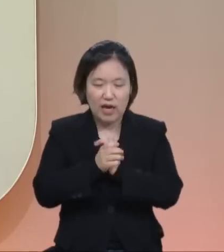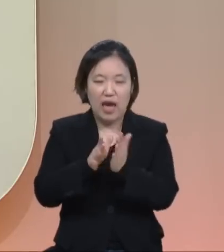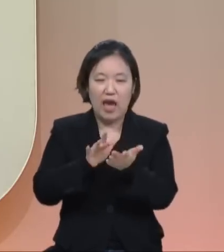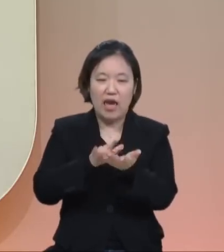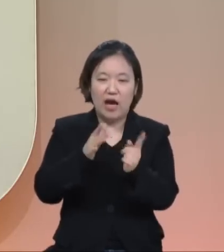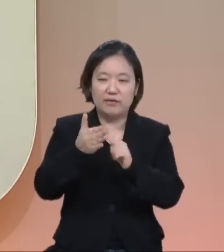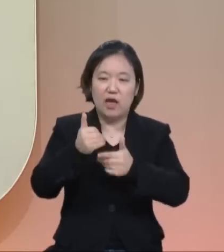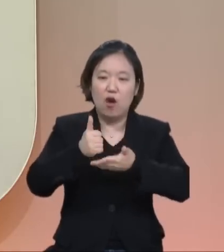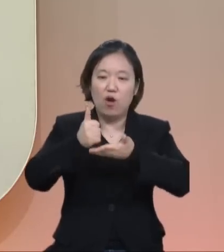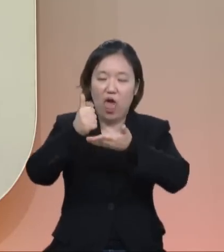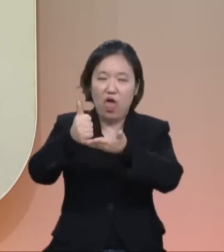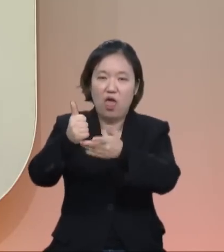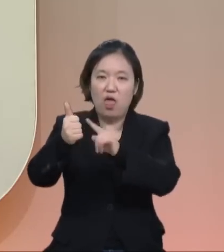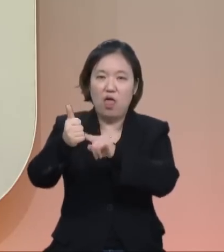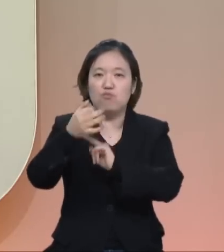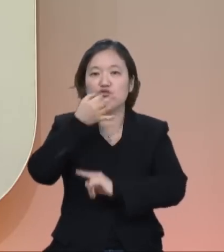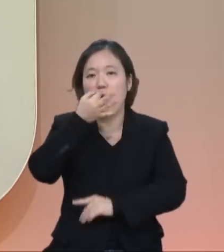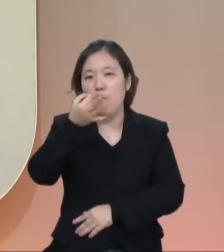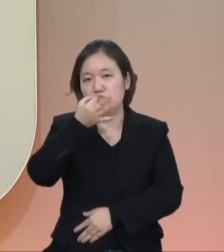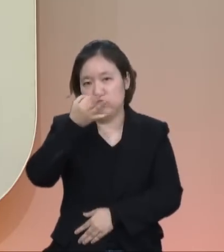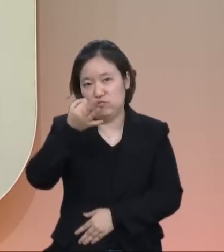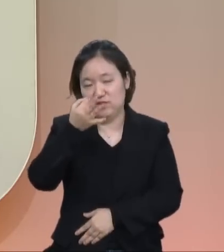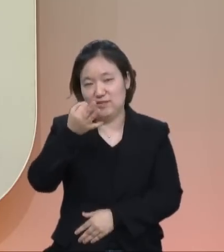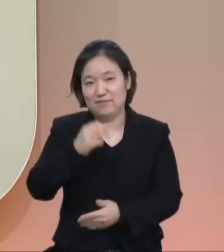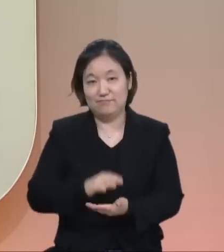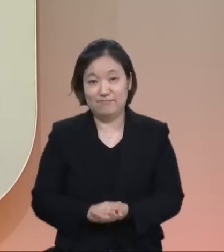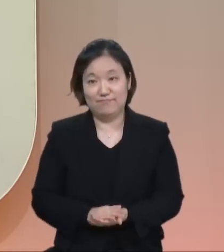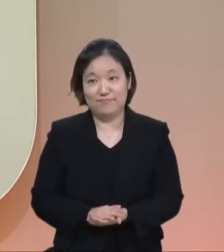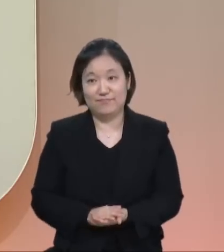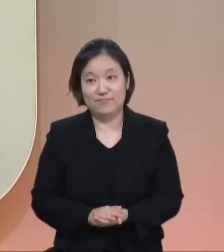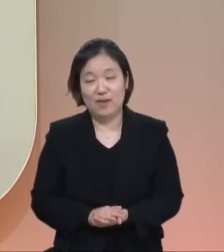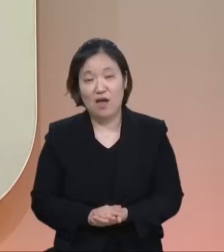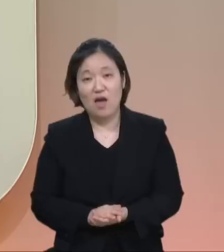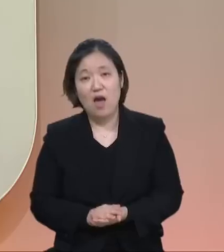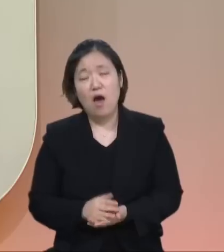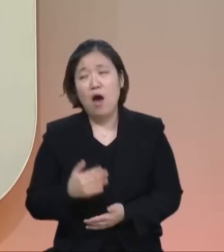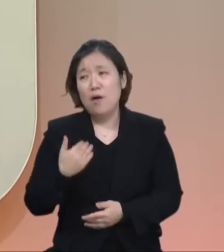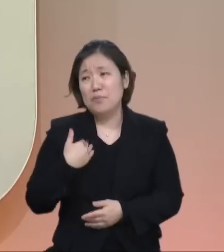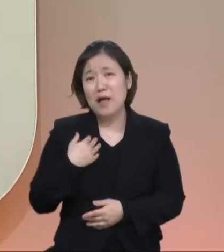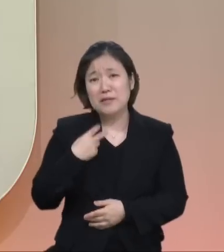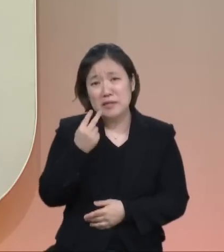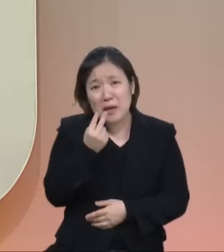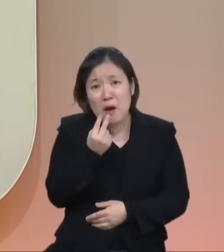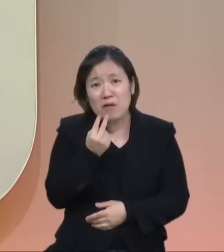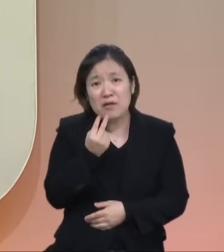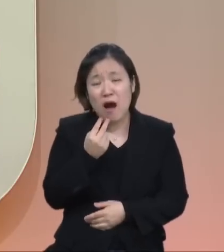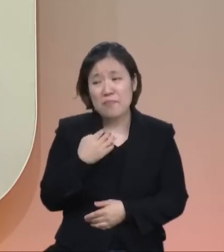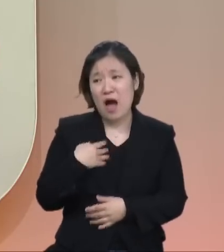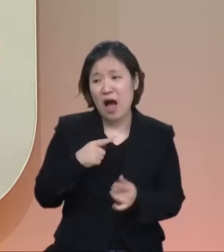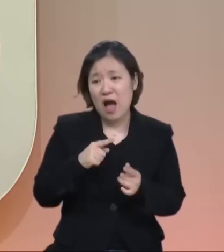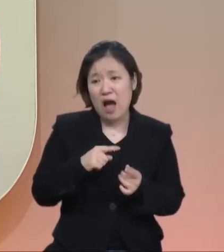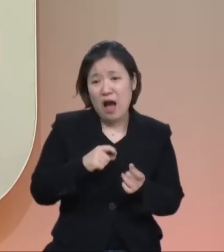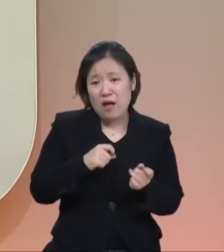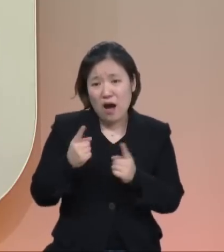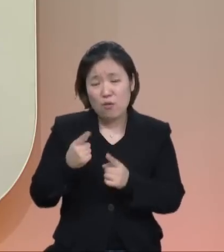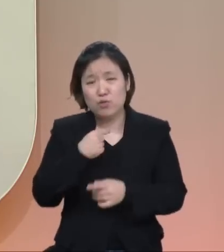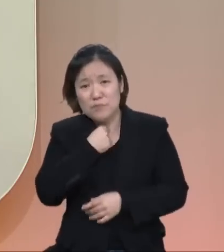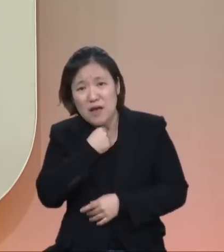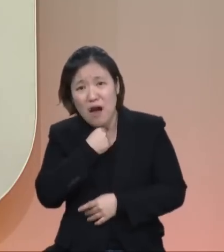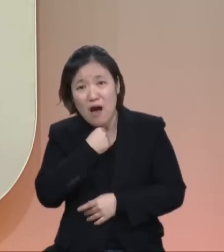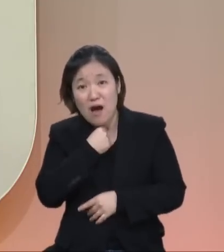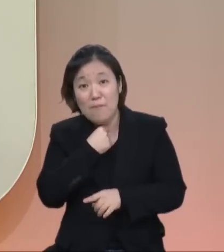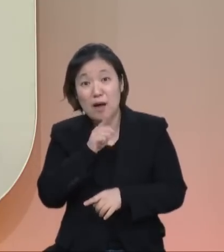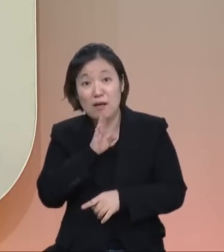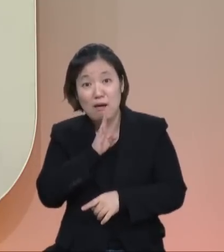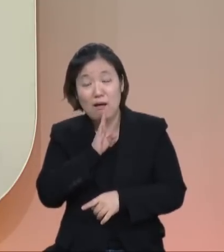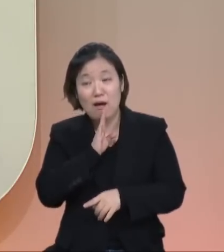아주 간절하게 염불하셨대 그래서 또 여러분 내 생명이 걸려 있으니 아무래도 한번